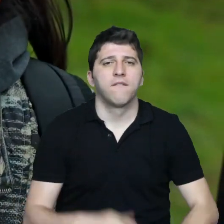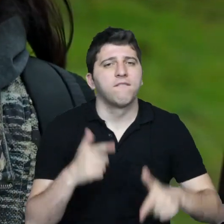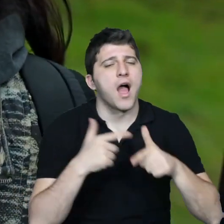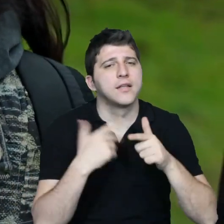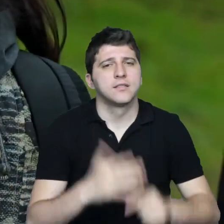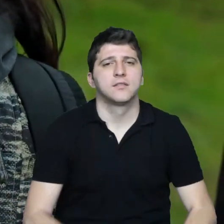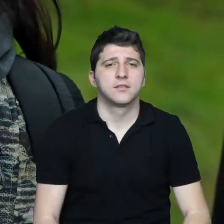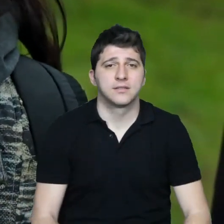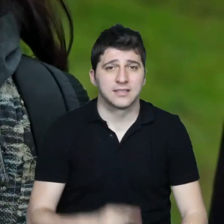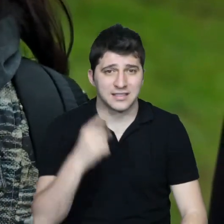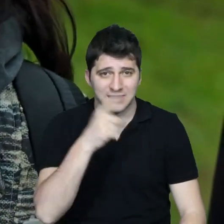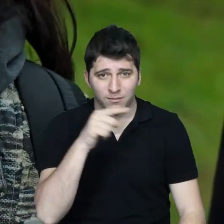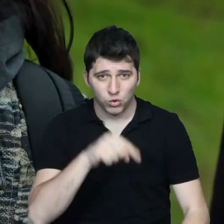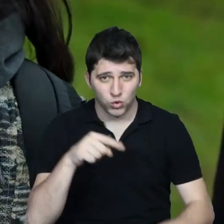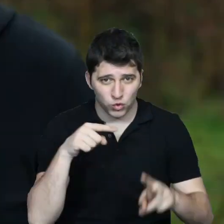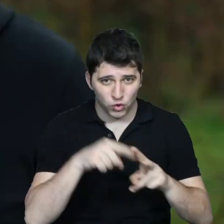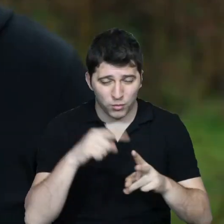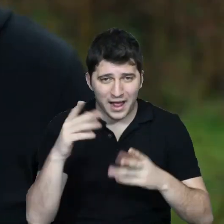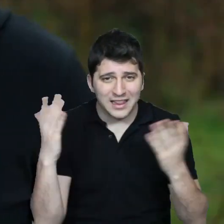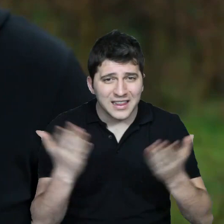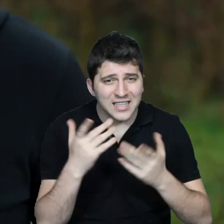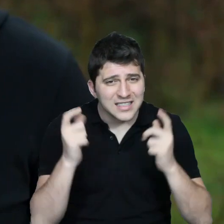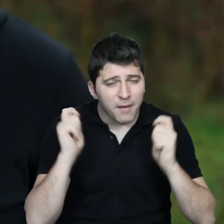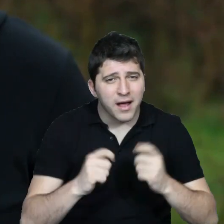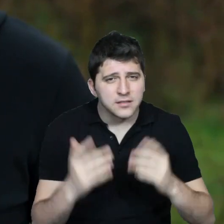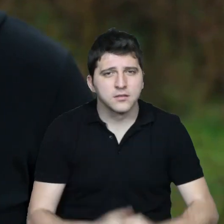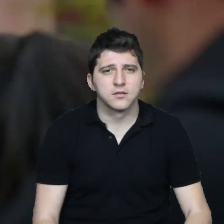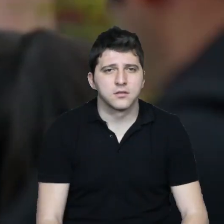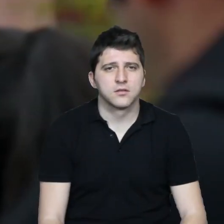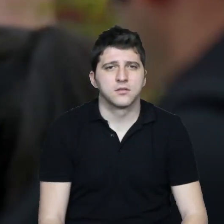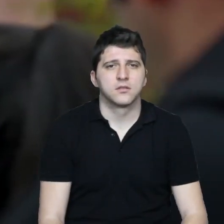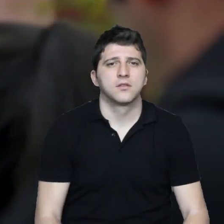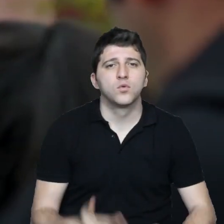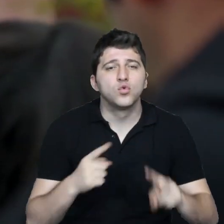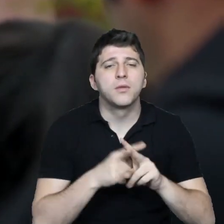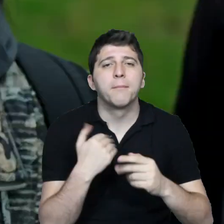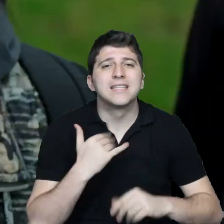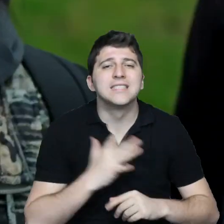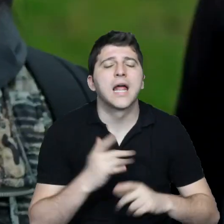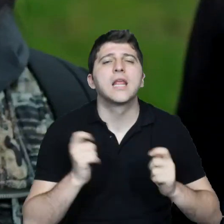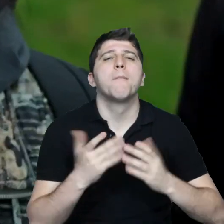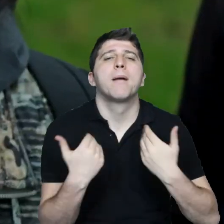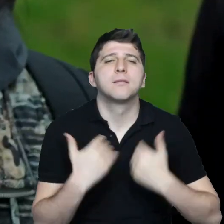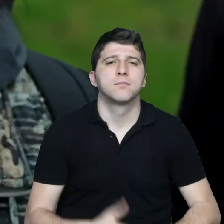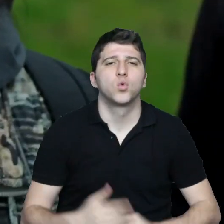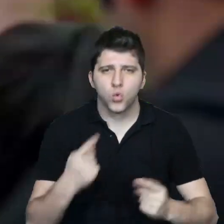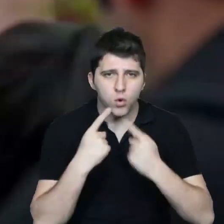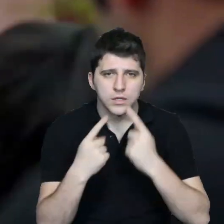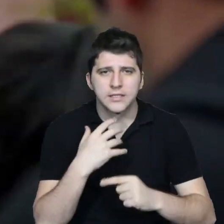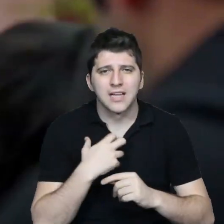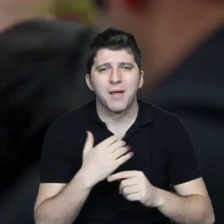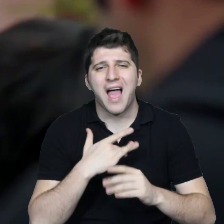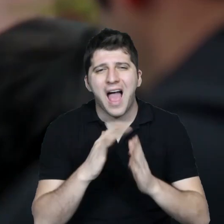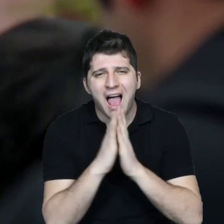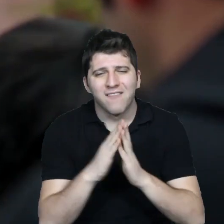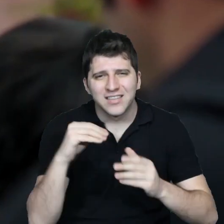Fatih. Sen bunu Kübra Çelik'e nasıl yaparsın? Ya şöyle Kübra, ya ben isteyerek yapmadım ki. Konuşurken kendimi